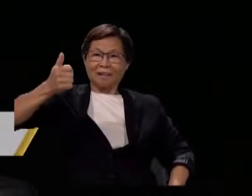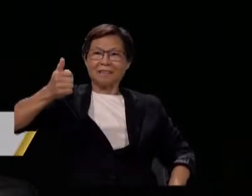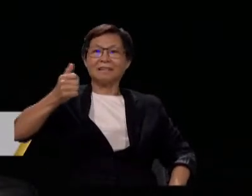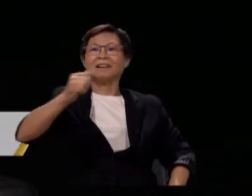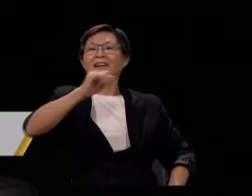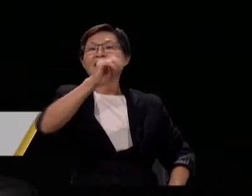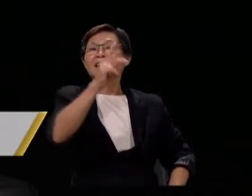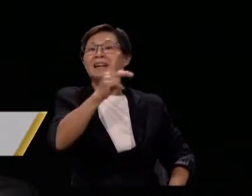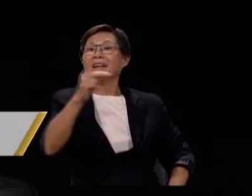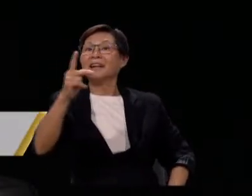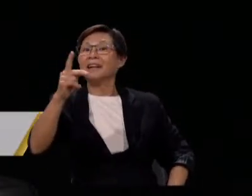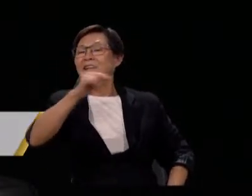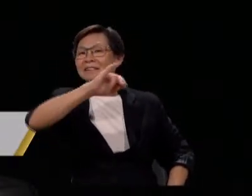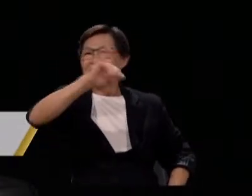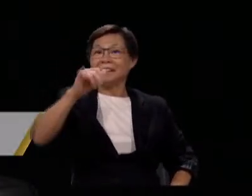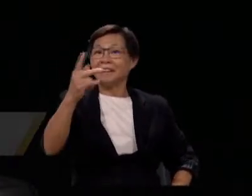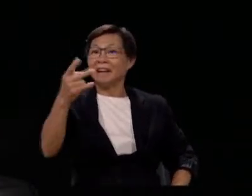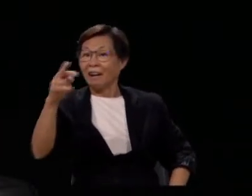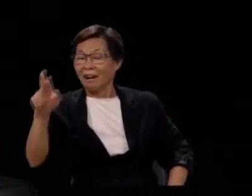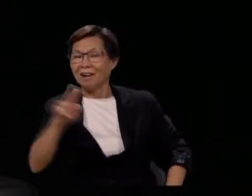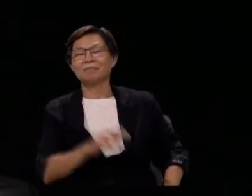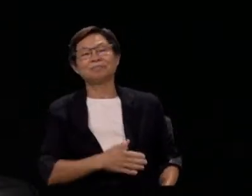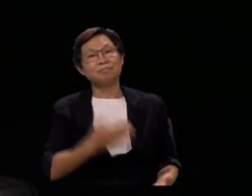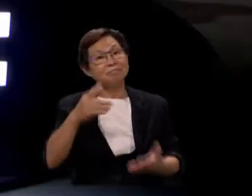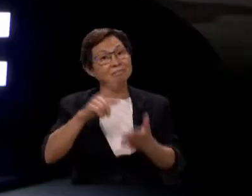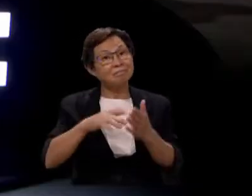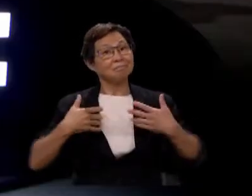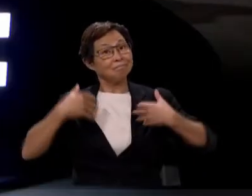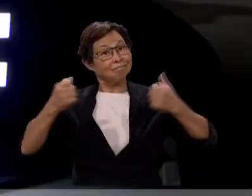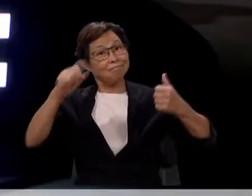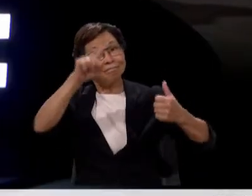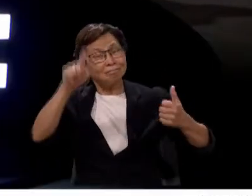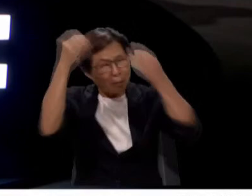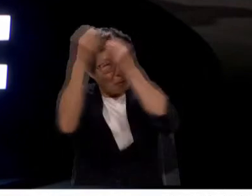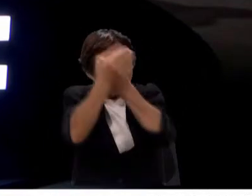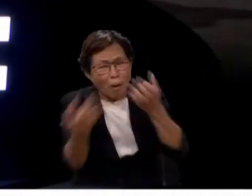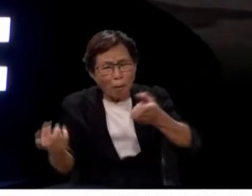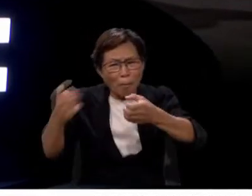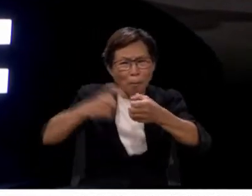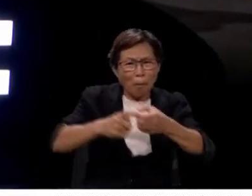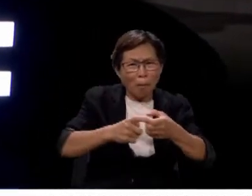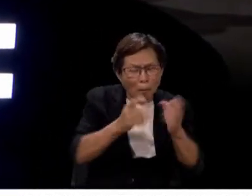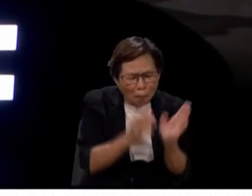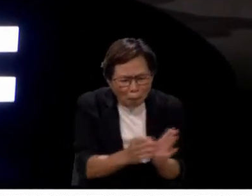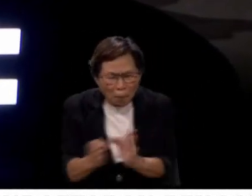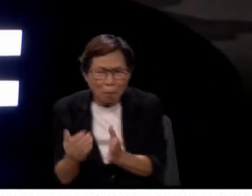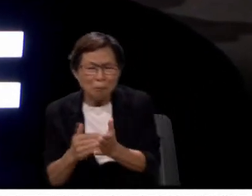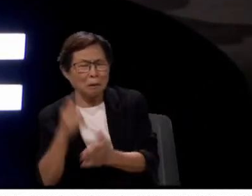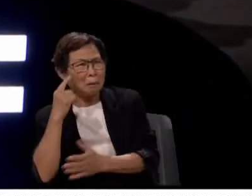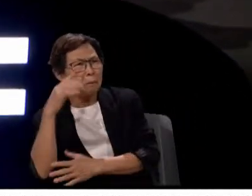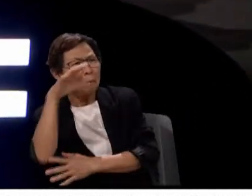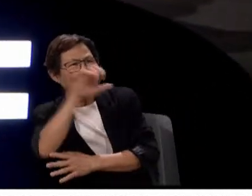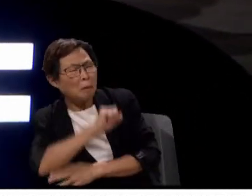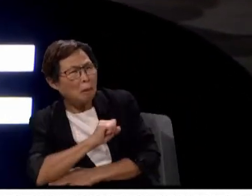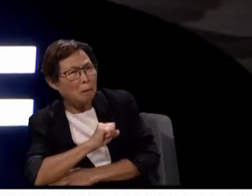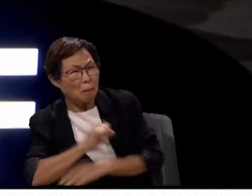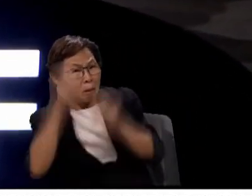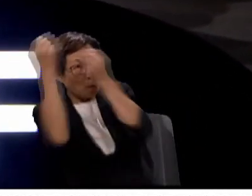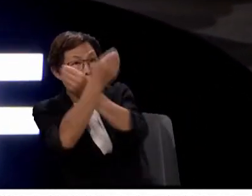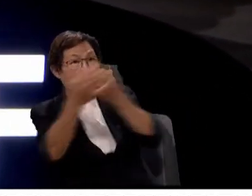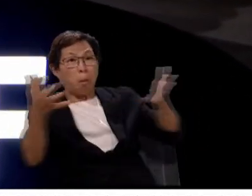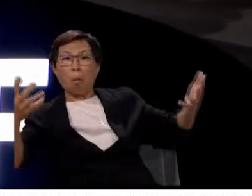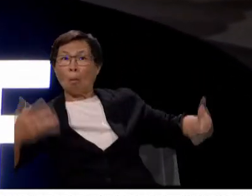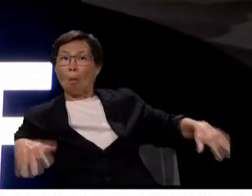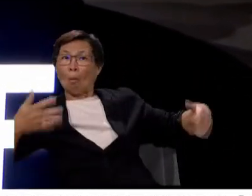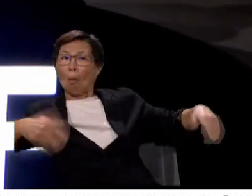Sri Fadilah Yusuf suamiku meletus Waalaikumsalam warahmatullah PT pengumuman mutakhir ini berkaitan pun Sutan itu saiki anggap antara pengumuman yang besar